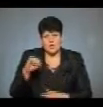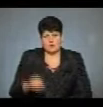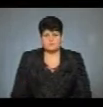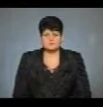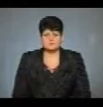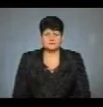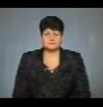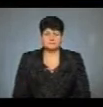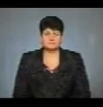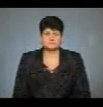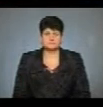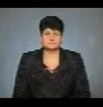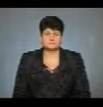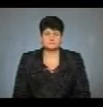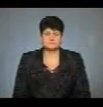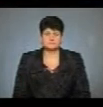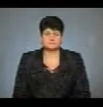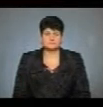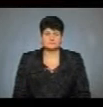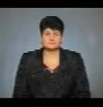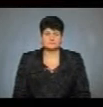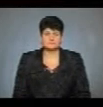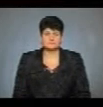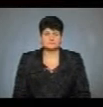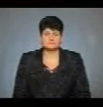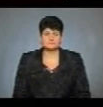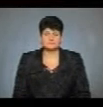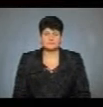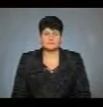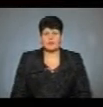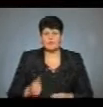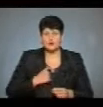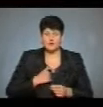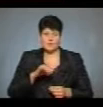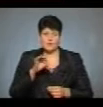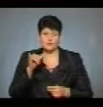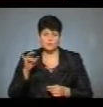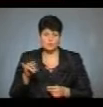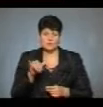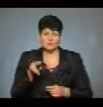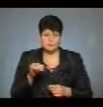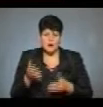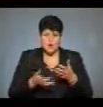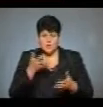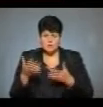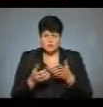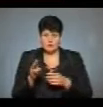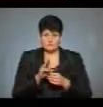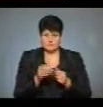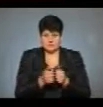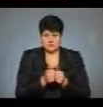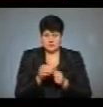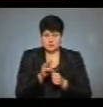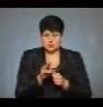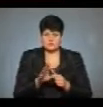Панчук. Новини на Суспільному. Тернопіль. Вояків ОУН та УПА розкопали на Тернопільщині в околицях Шумська.